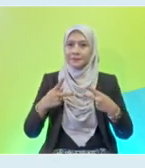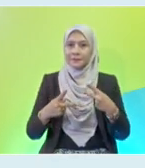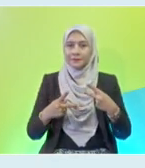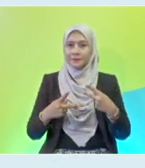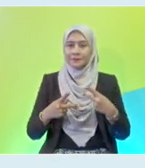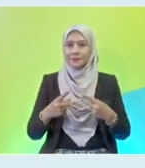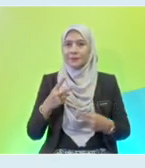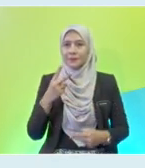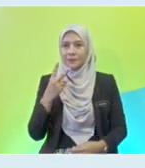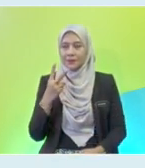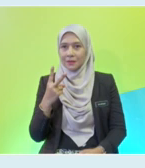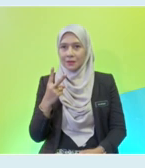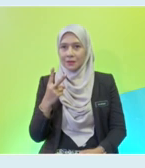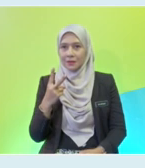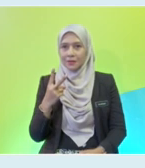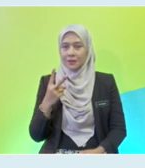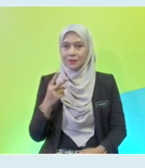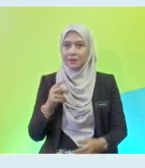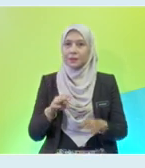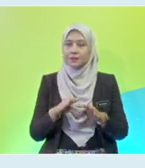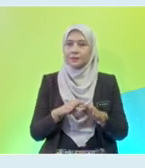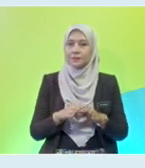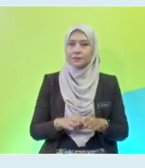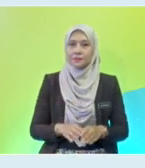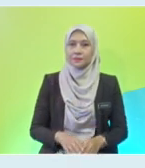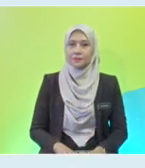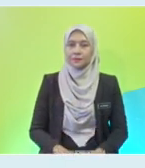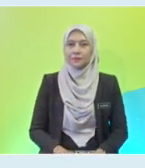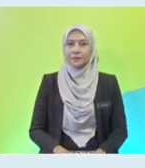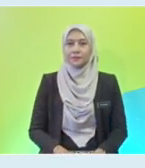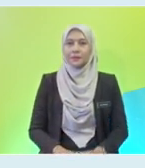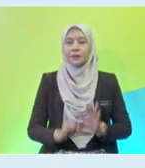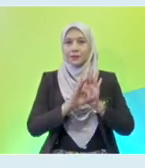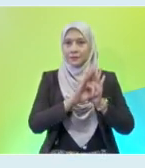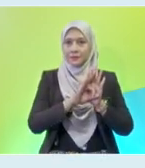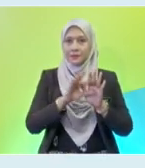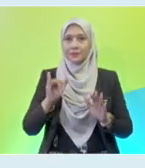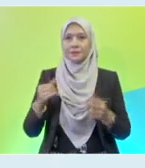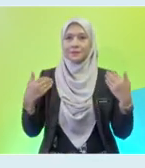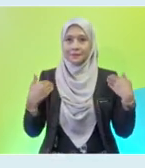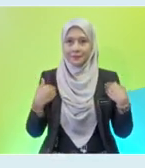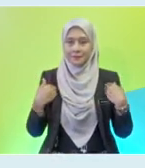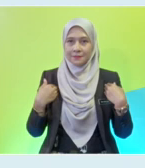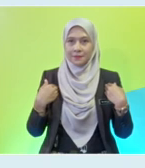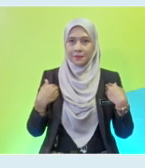formula dalam topi bis dan garam yaitu Bagaimana murid-murid